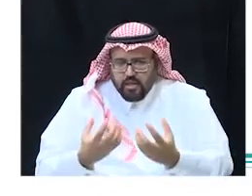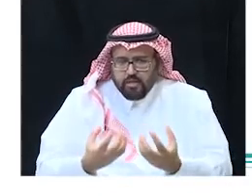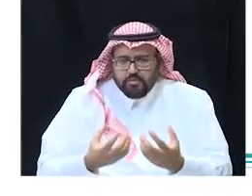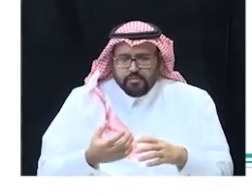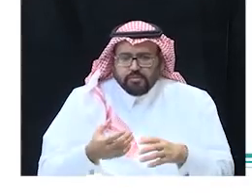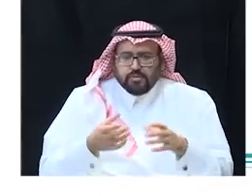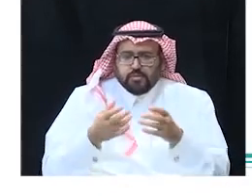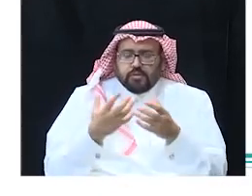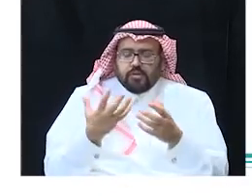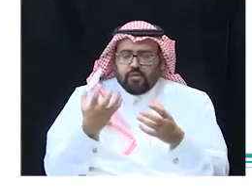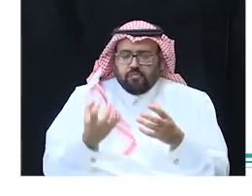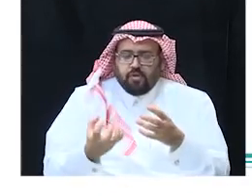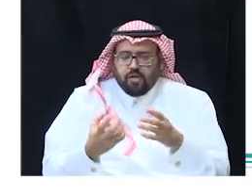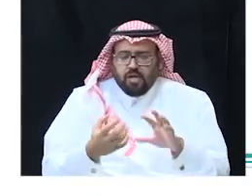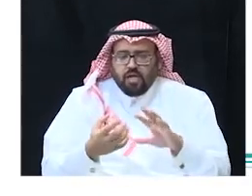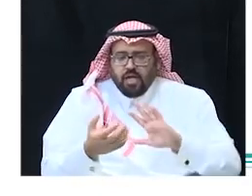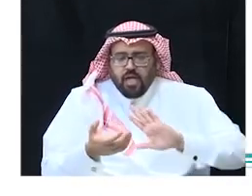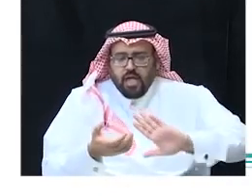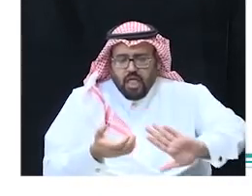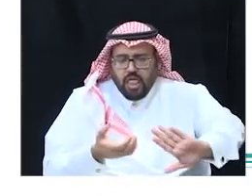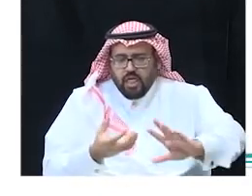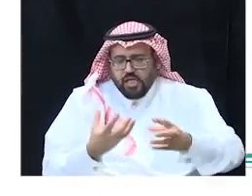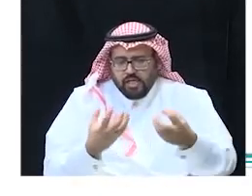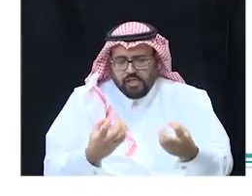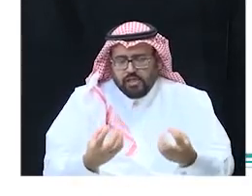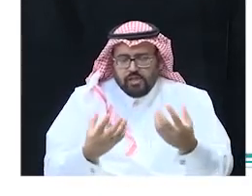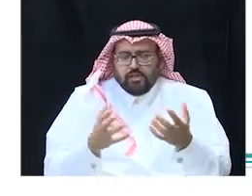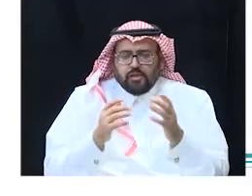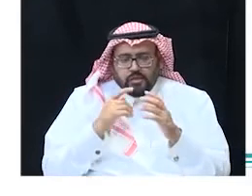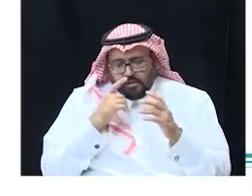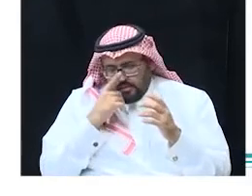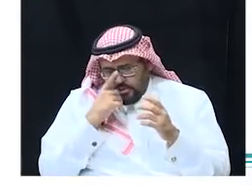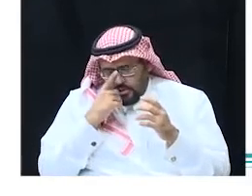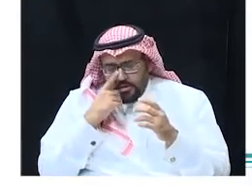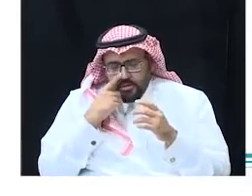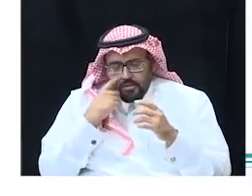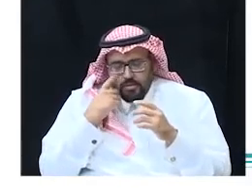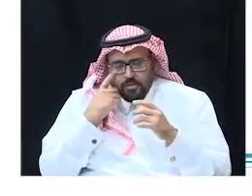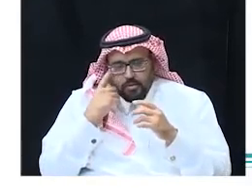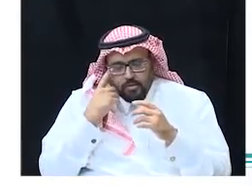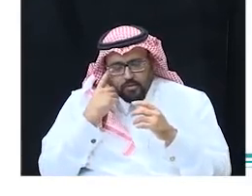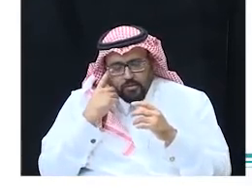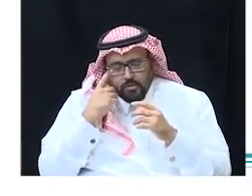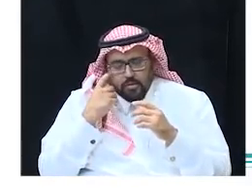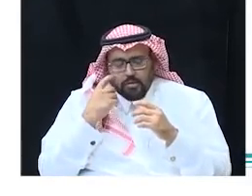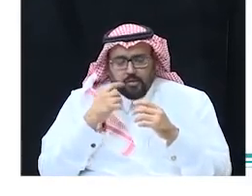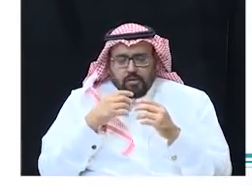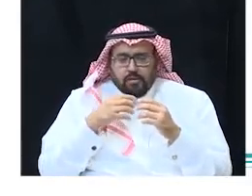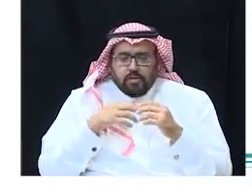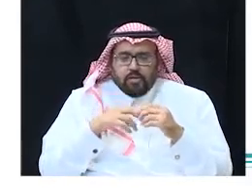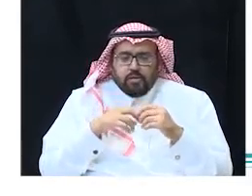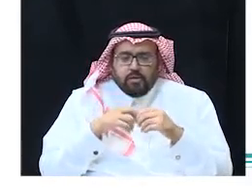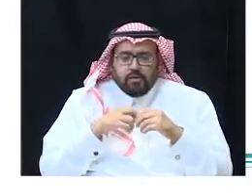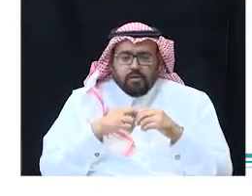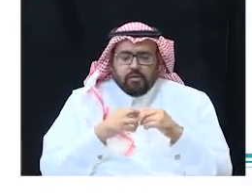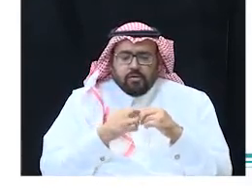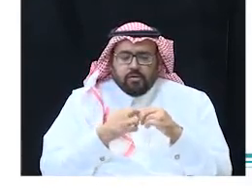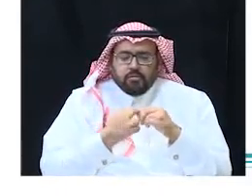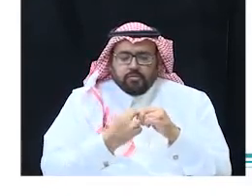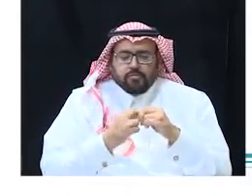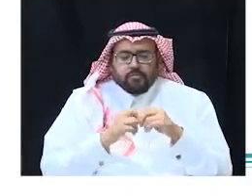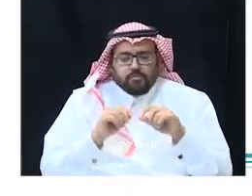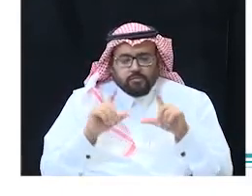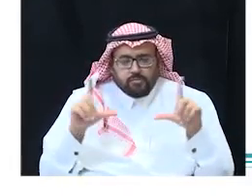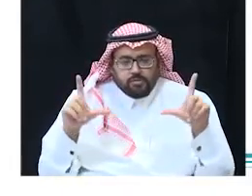الجاذبية تؤثر على الجسم أنها تسقط على الأرض، الاحتكاك تؤثر على الجسم أنه إيش؟ تبطئ